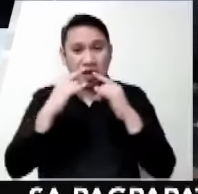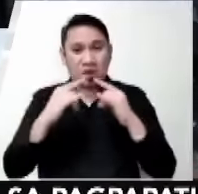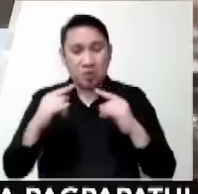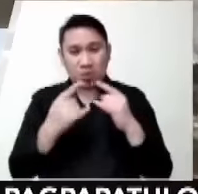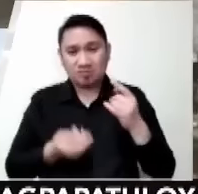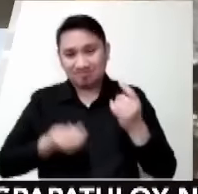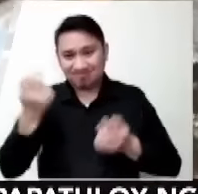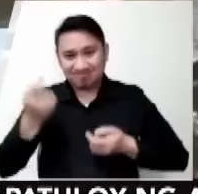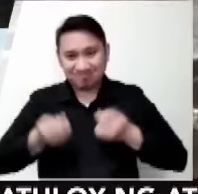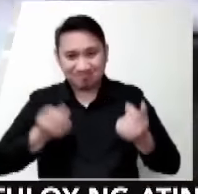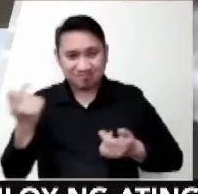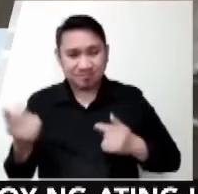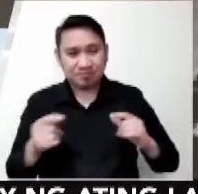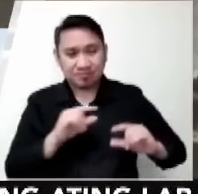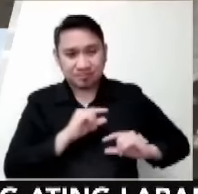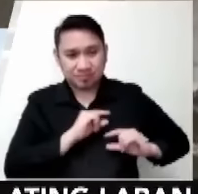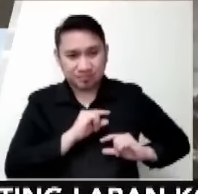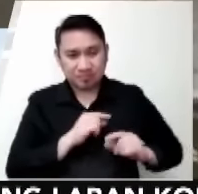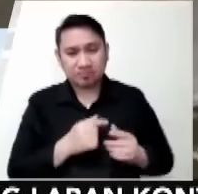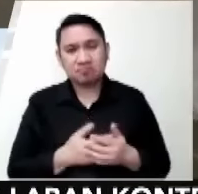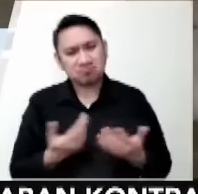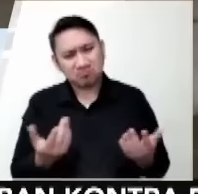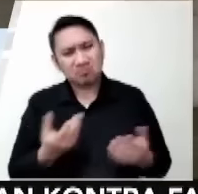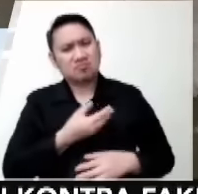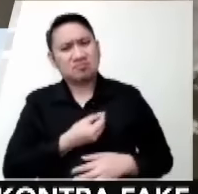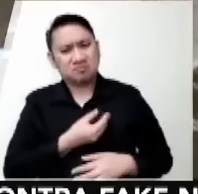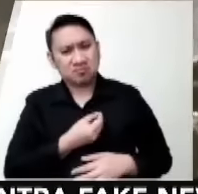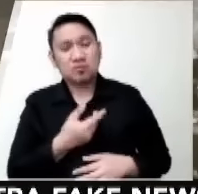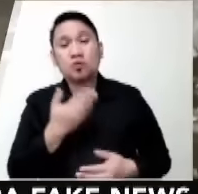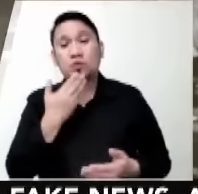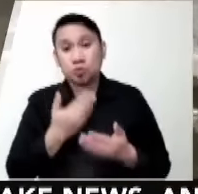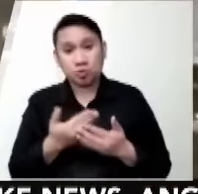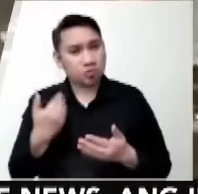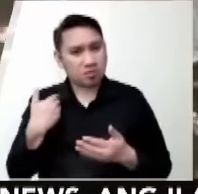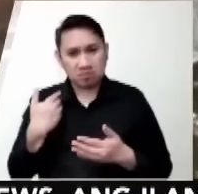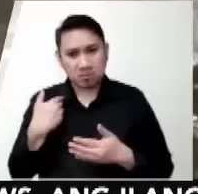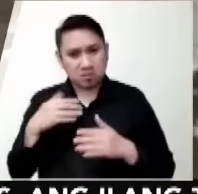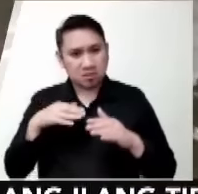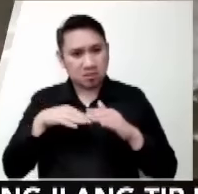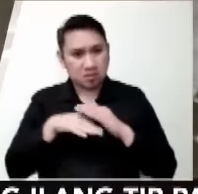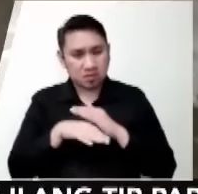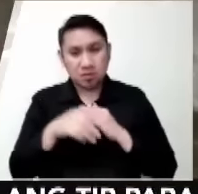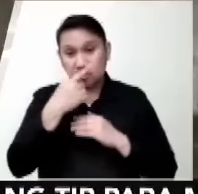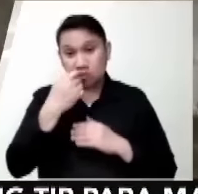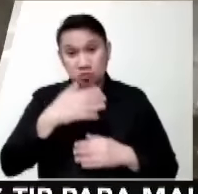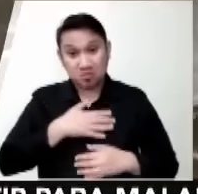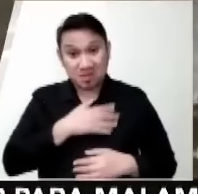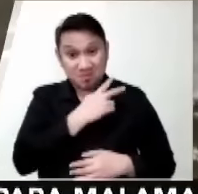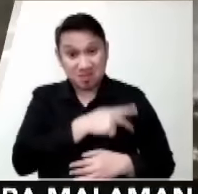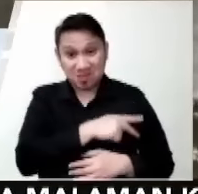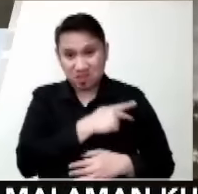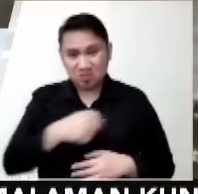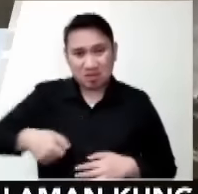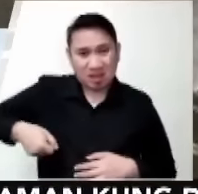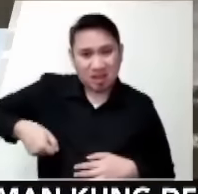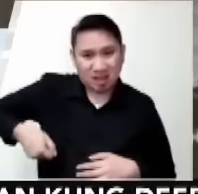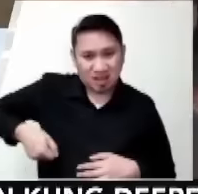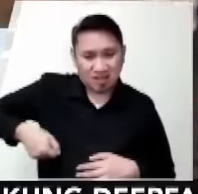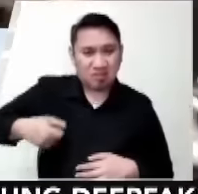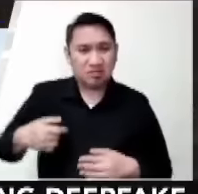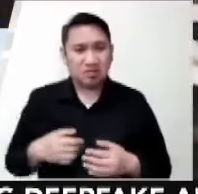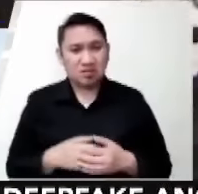guard. Eh syempre takot. Buti na lang wala pa kami sa loob. Stretcher ang pasyente ko eh. Mahirap magano, di ba?